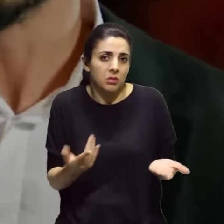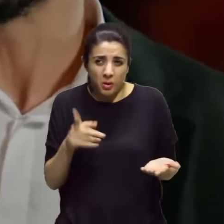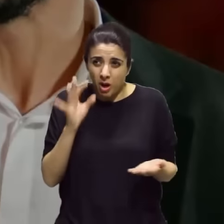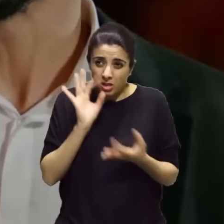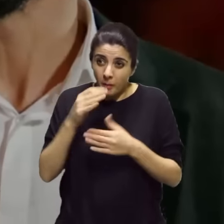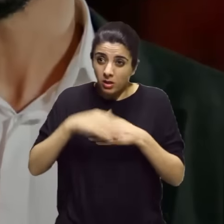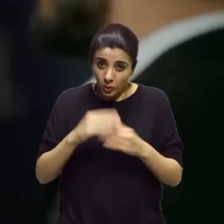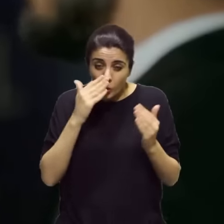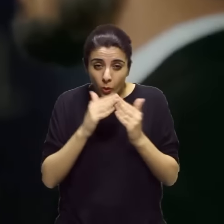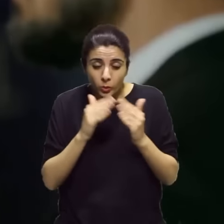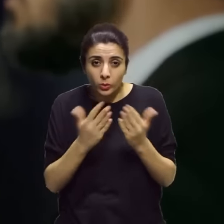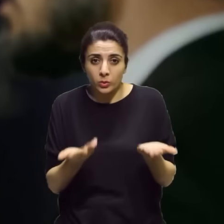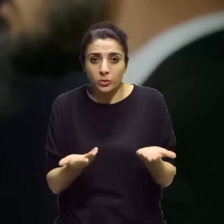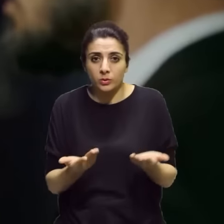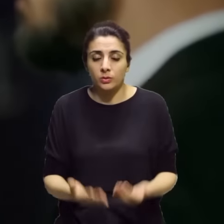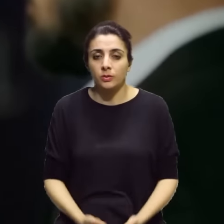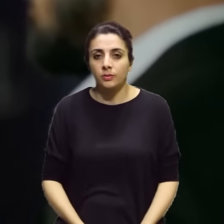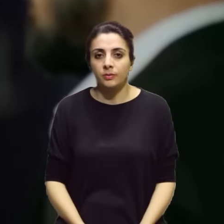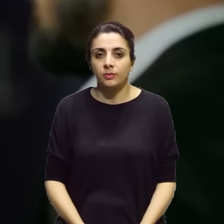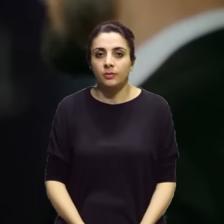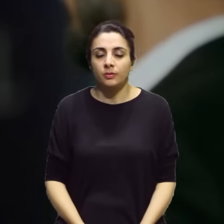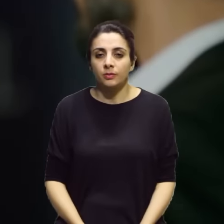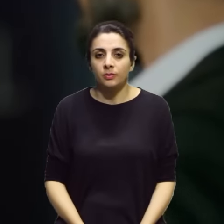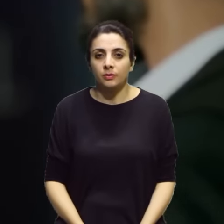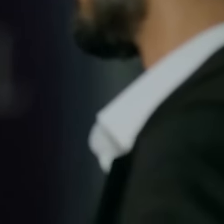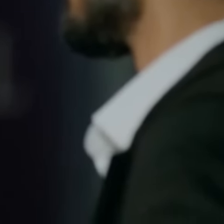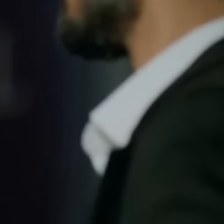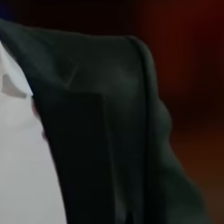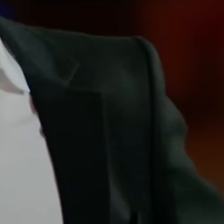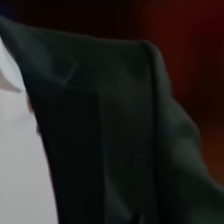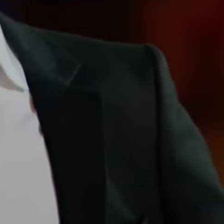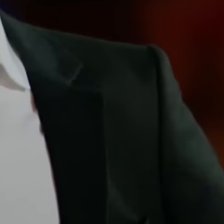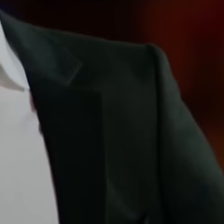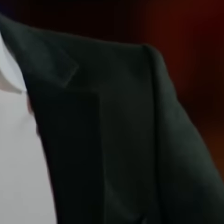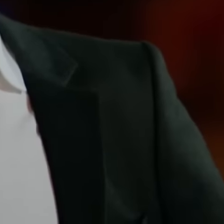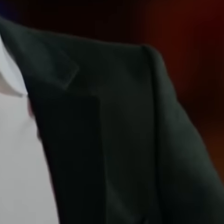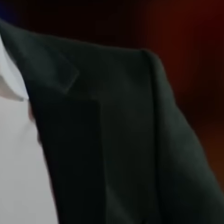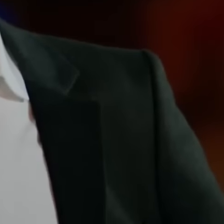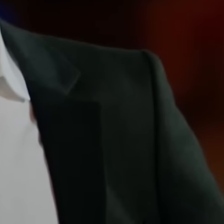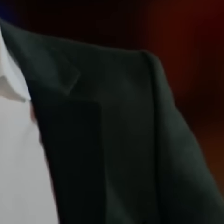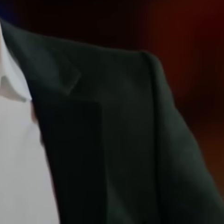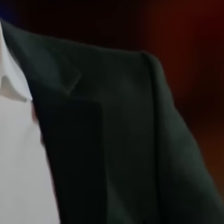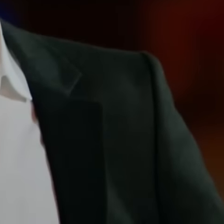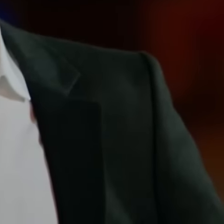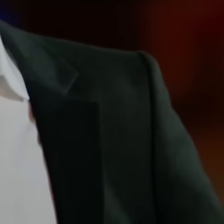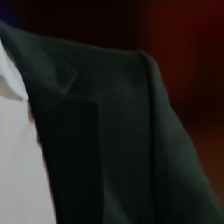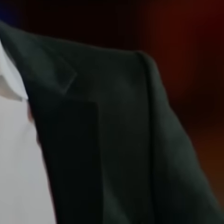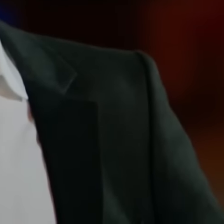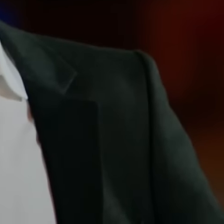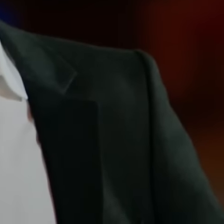tanışılır mı böyle herifle? Reyhan'ın gözleri dolu dolu, anlıyorum der gibi baş sallıyor. Bir süre göz göze